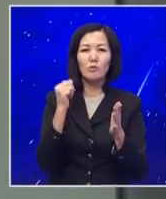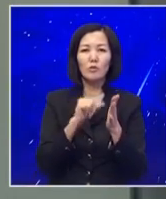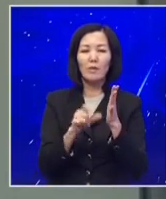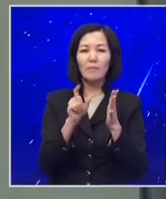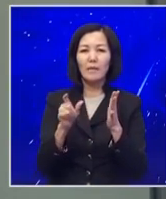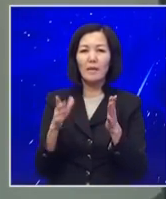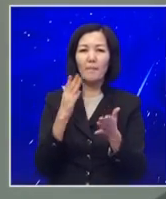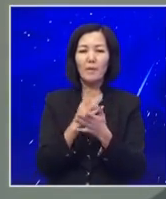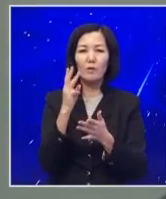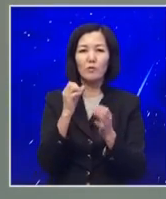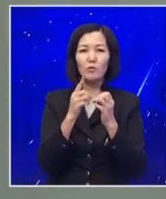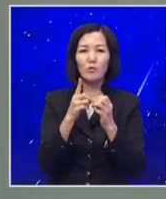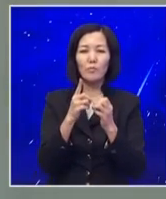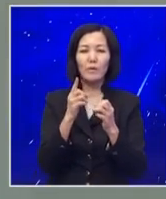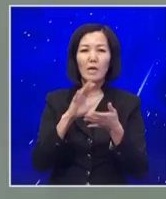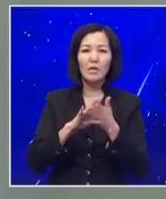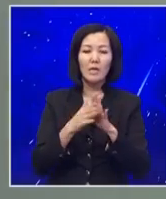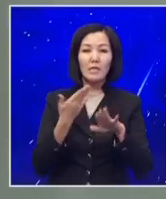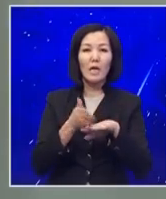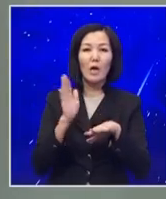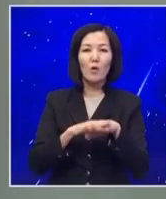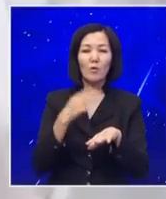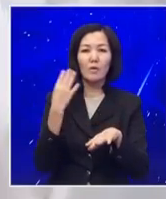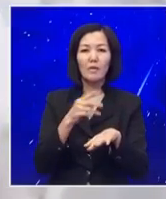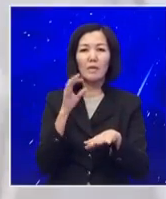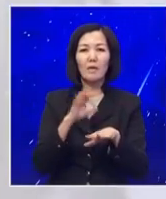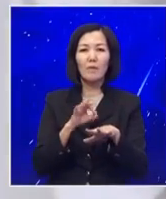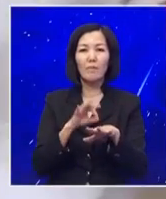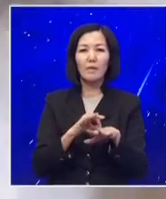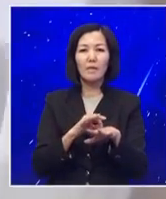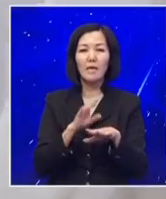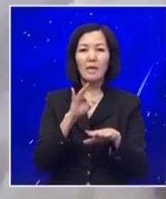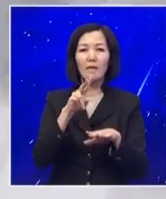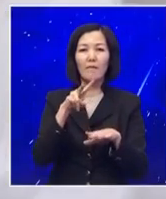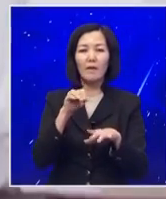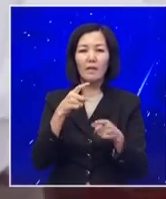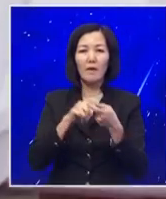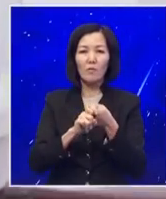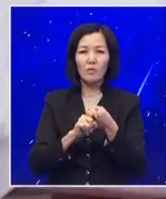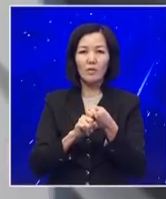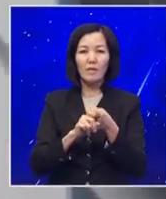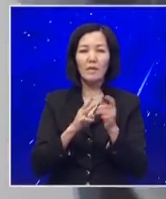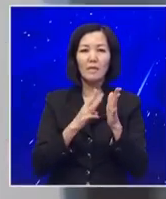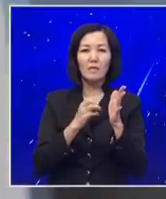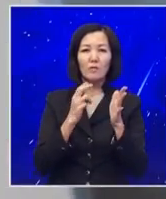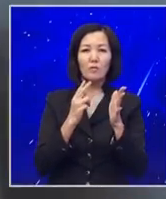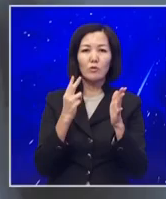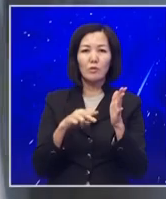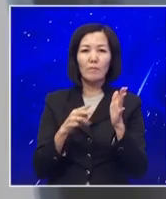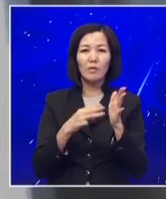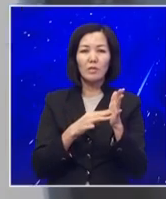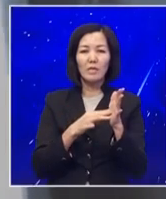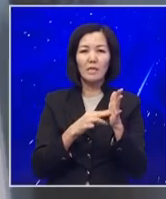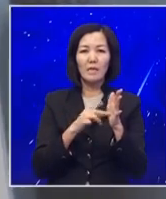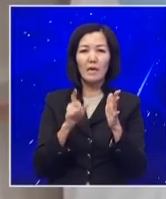бар. 311 адамның жағдайы ауыр, 42 науқас өкпені жасанды желдету аппаратына қосқан. 827